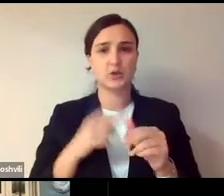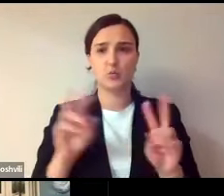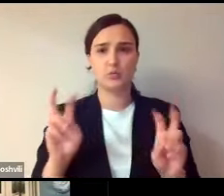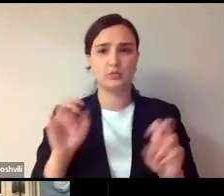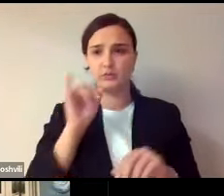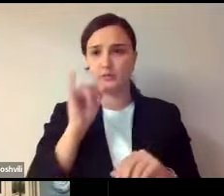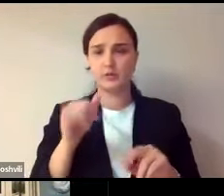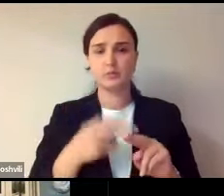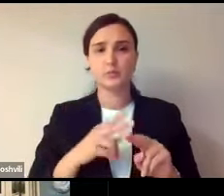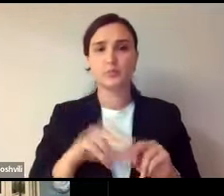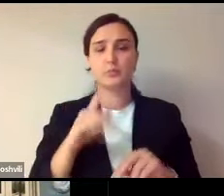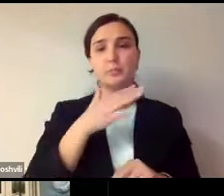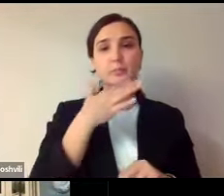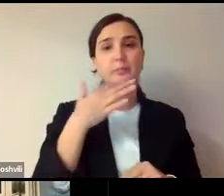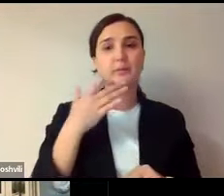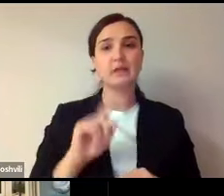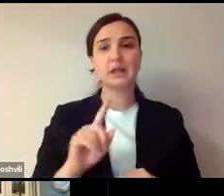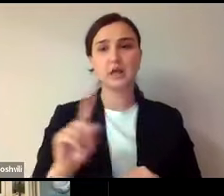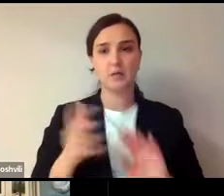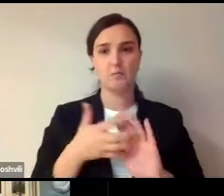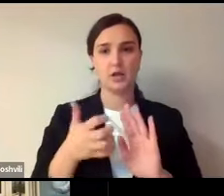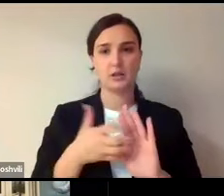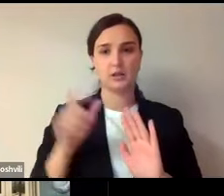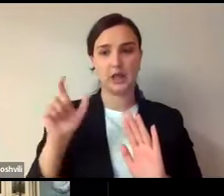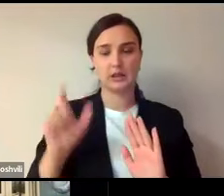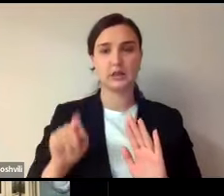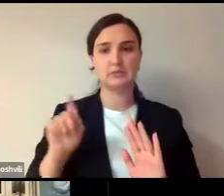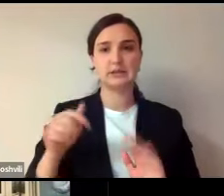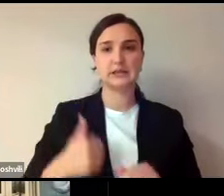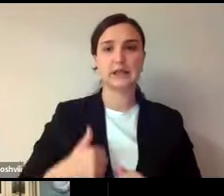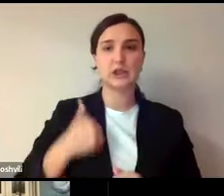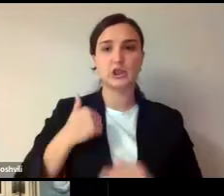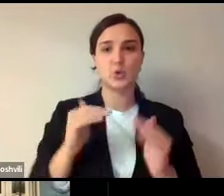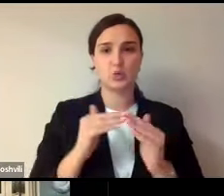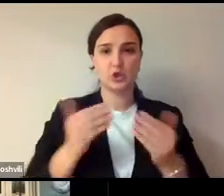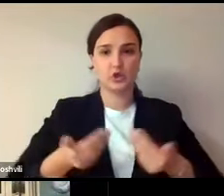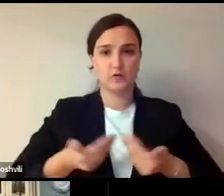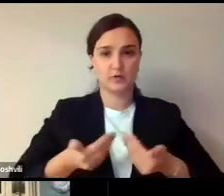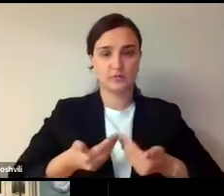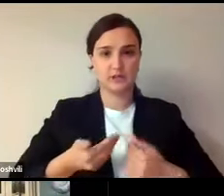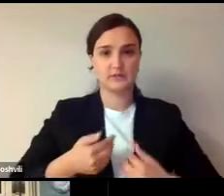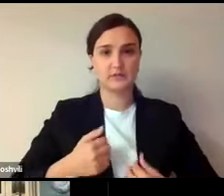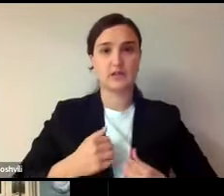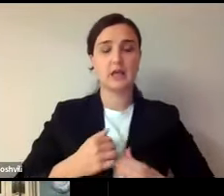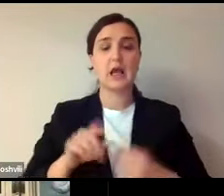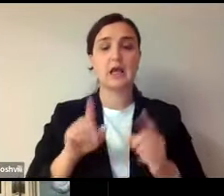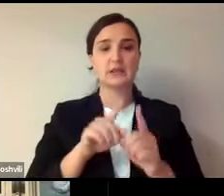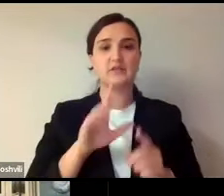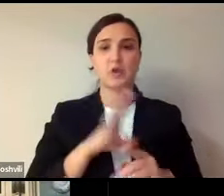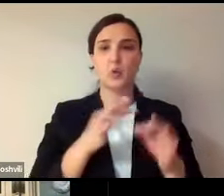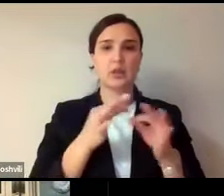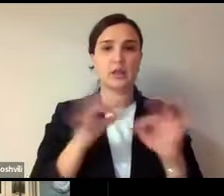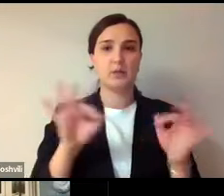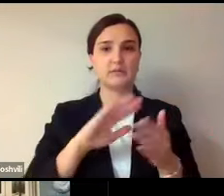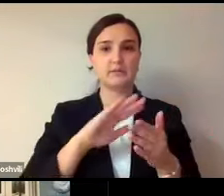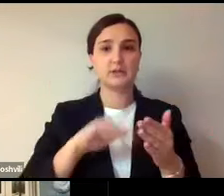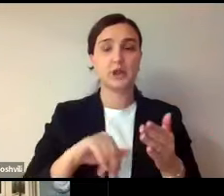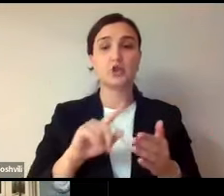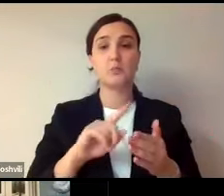ძალიან ბევრი რამ აკლდა ადამიანს იქ ღირსეული ცხოვრებისთვის და ამავდროულად იყო უნებართვო. თუმცა